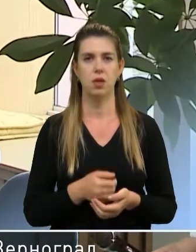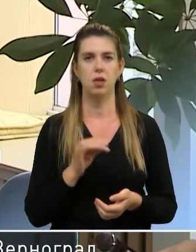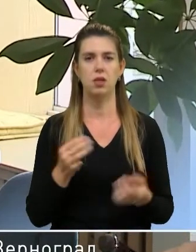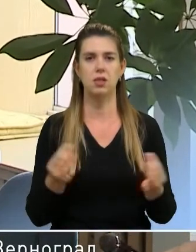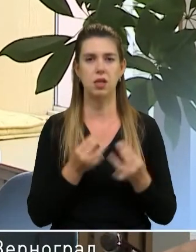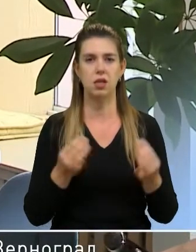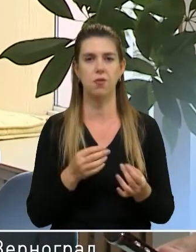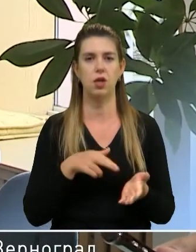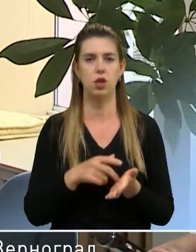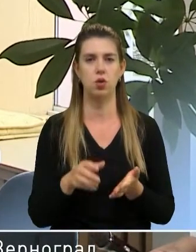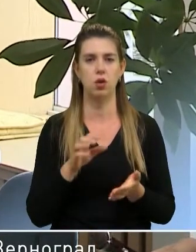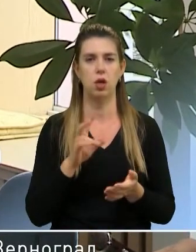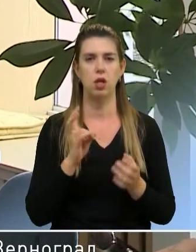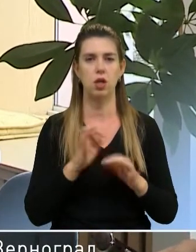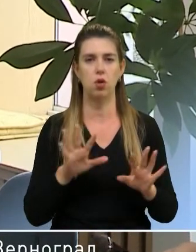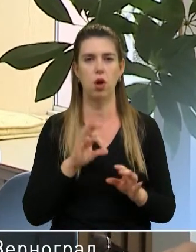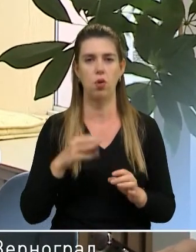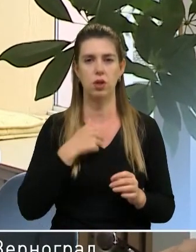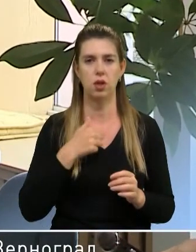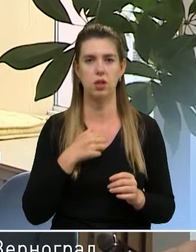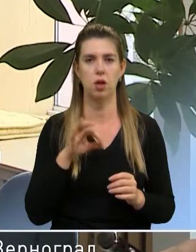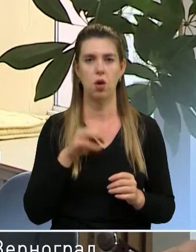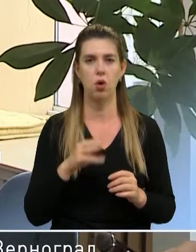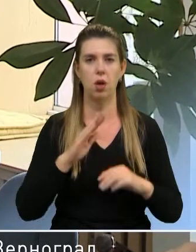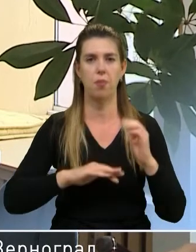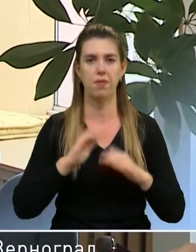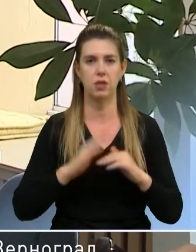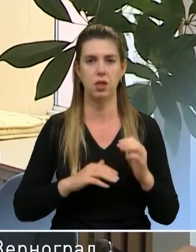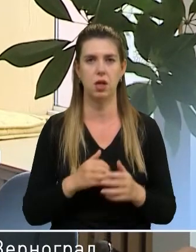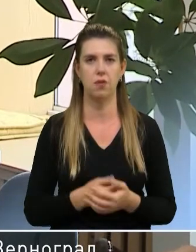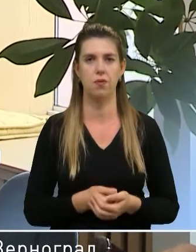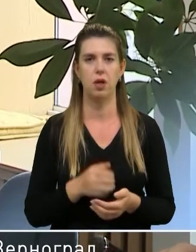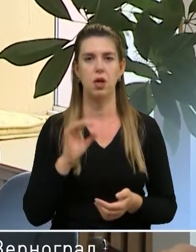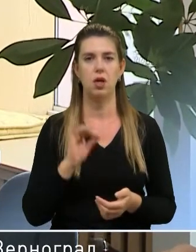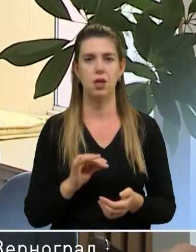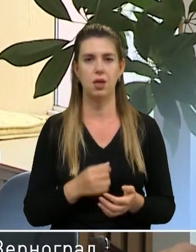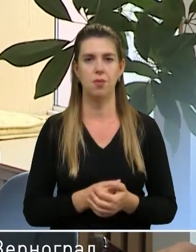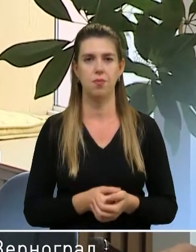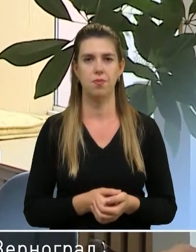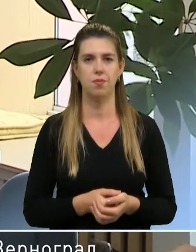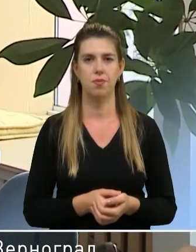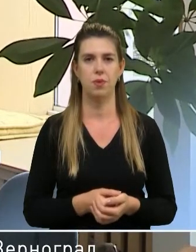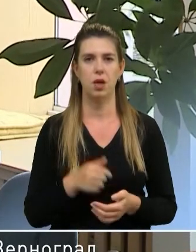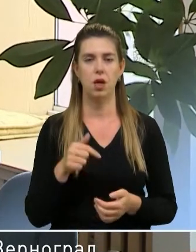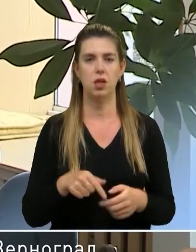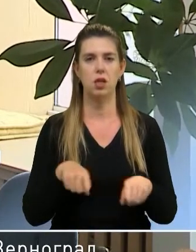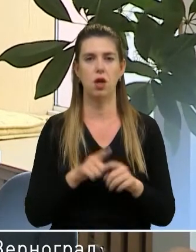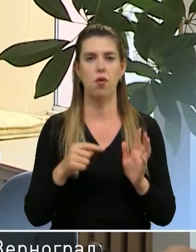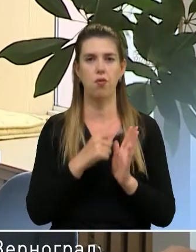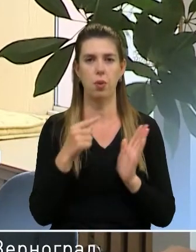инициатива исходит уже не только от нас, да, от профессионалов, но и это такой